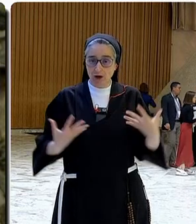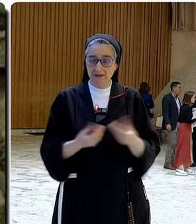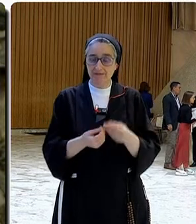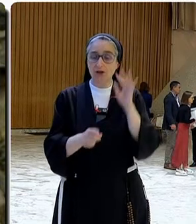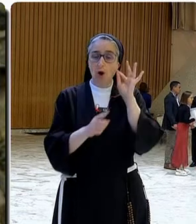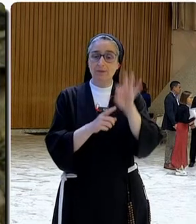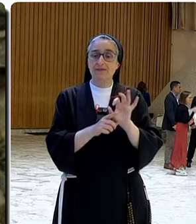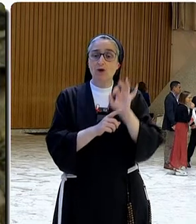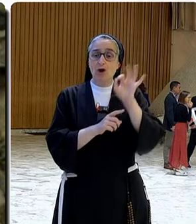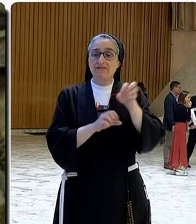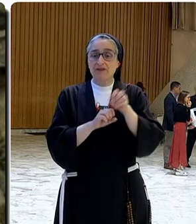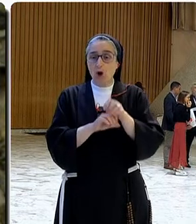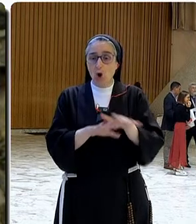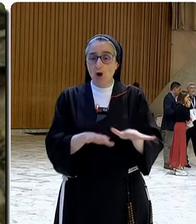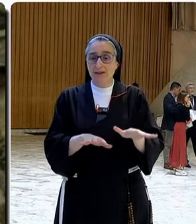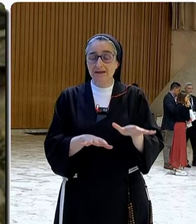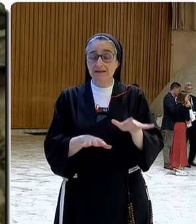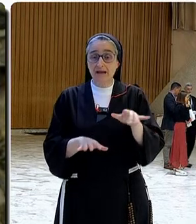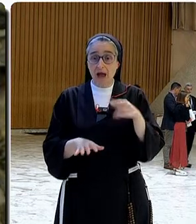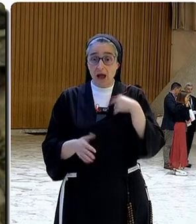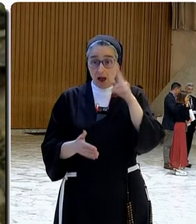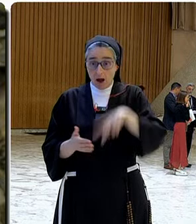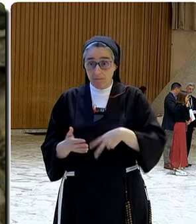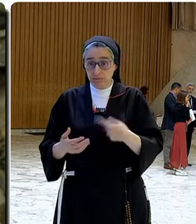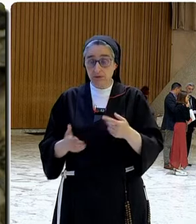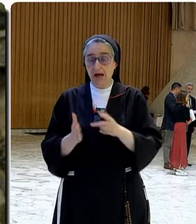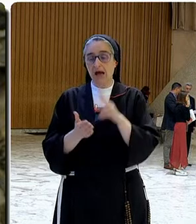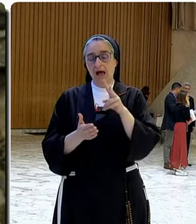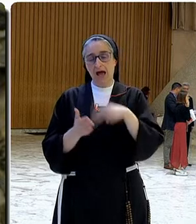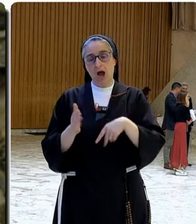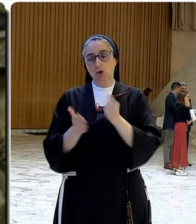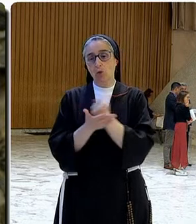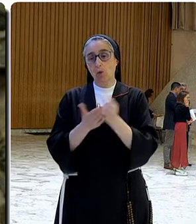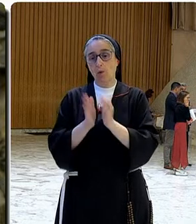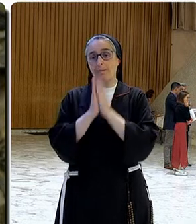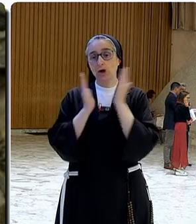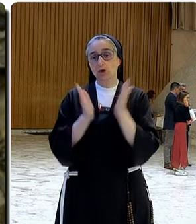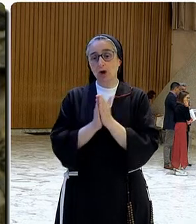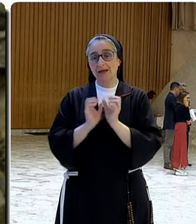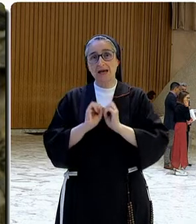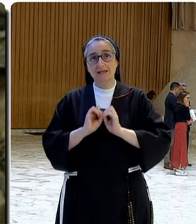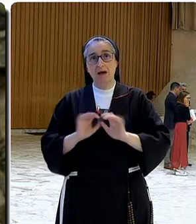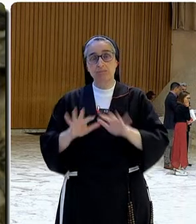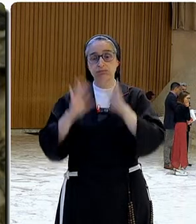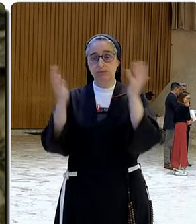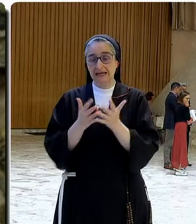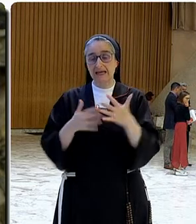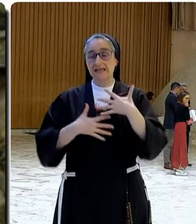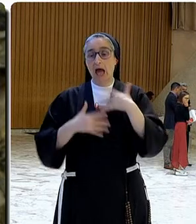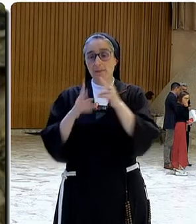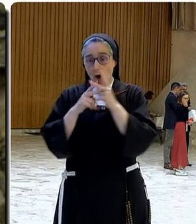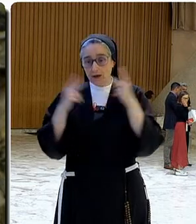fecondità che questa esortazione apostolica sta avendo in tutta la Chiesa.